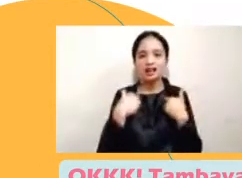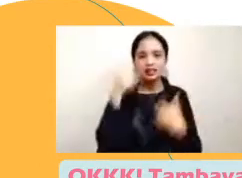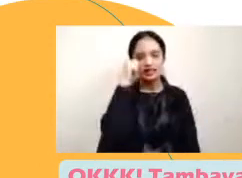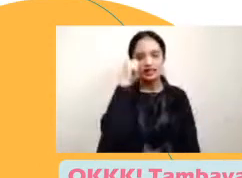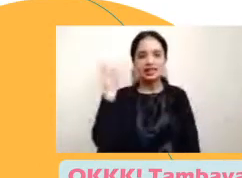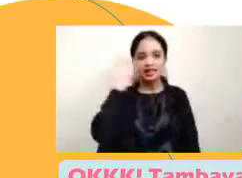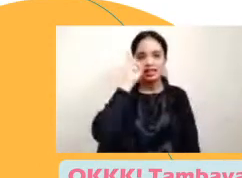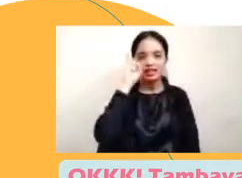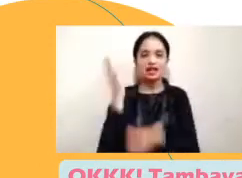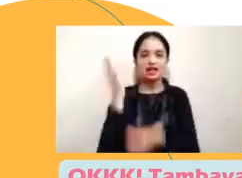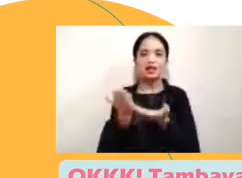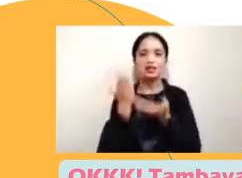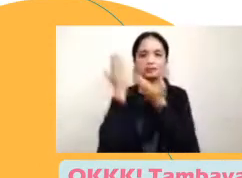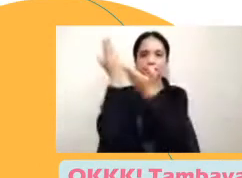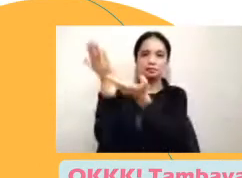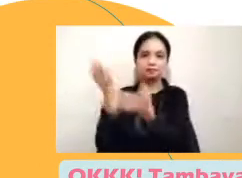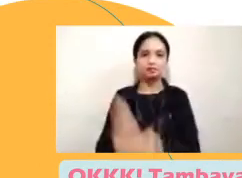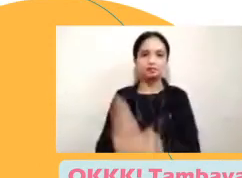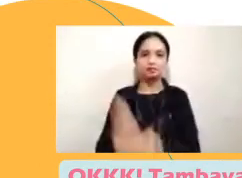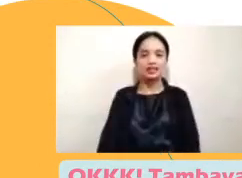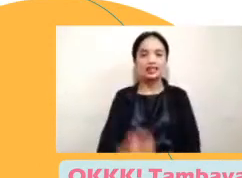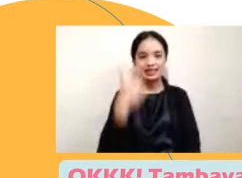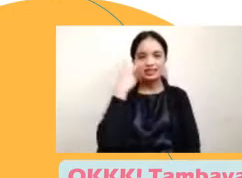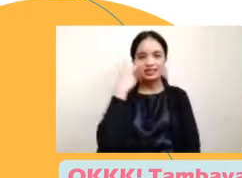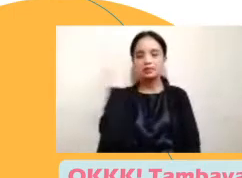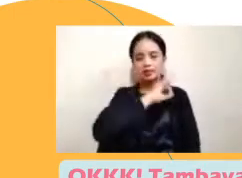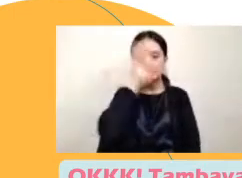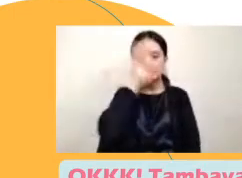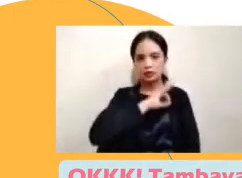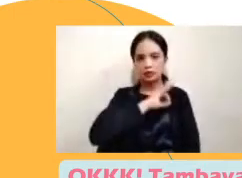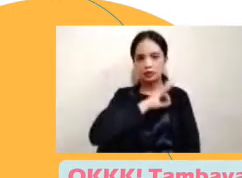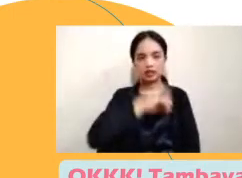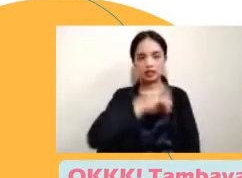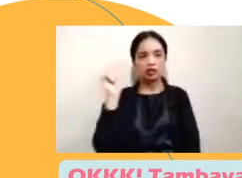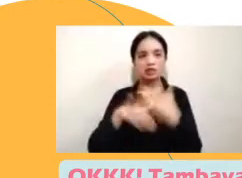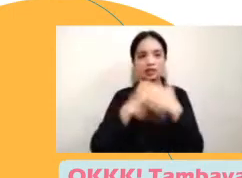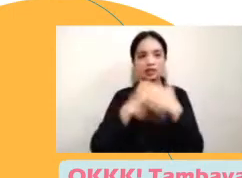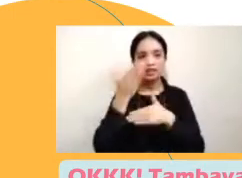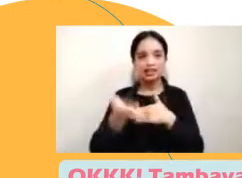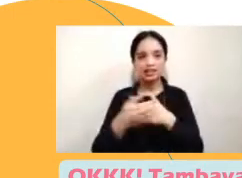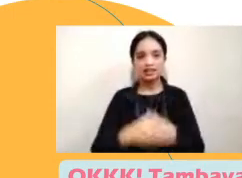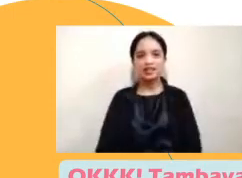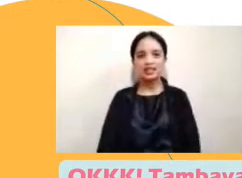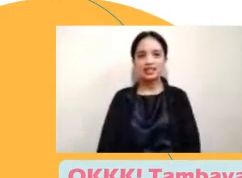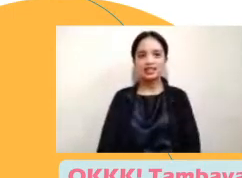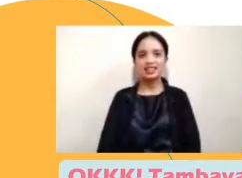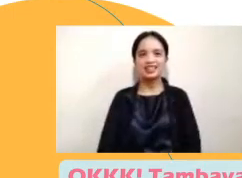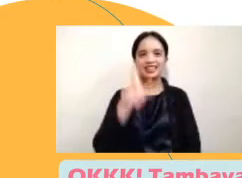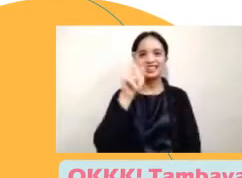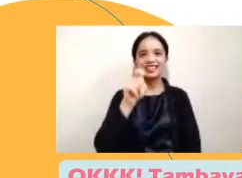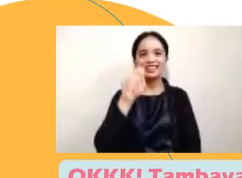Alay. Okay. Kasi Pilipino, very ano yan eh. Anong sumunod sa tulay? Ano? Trilay.